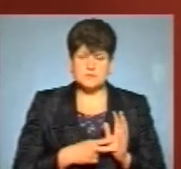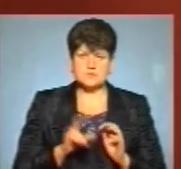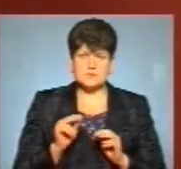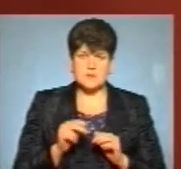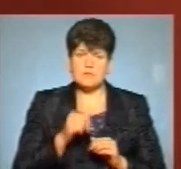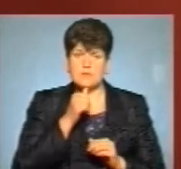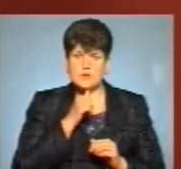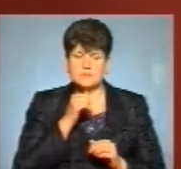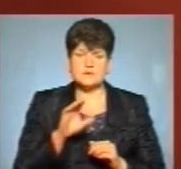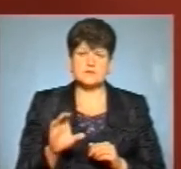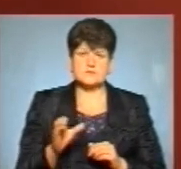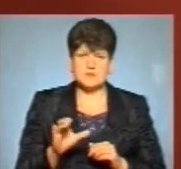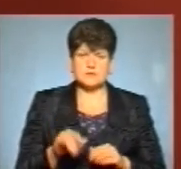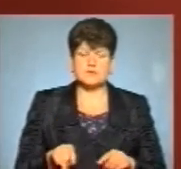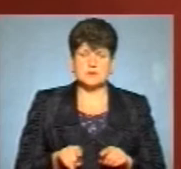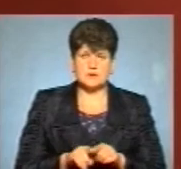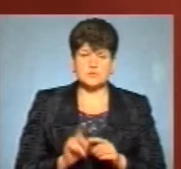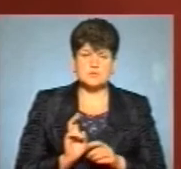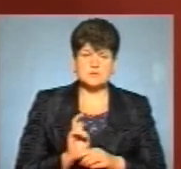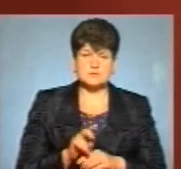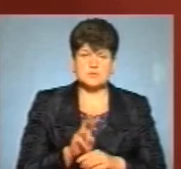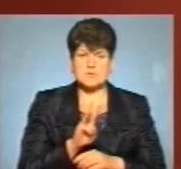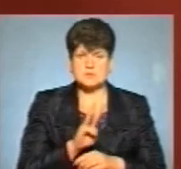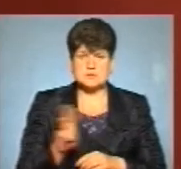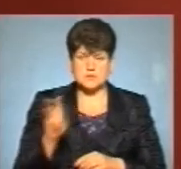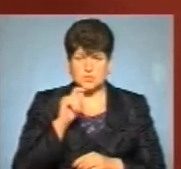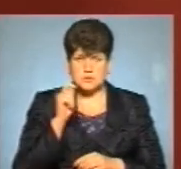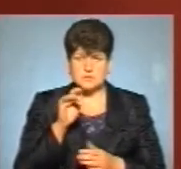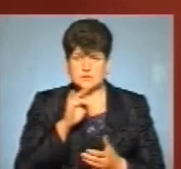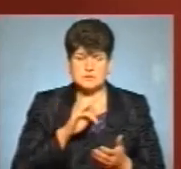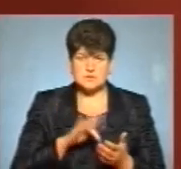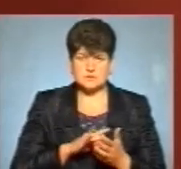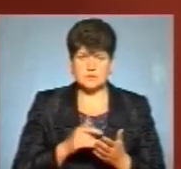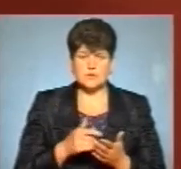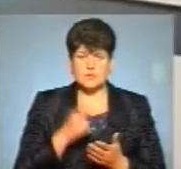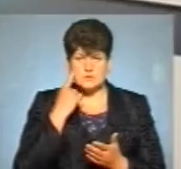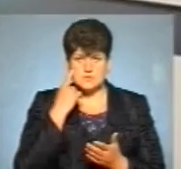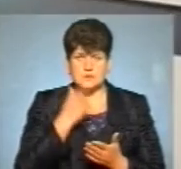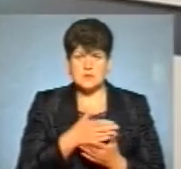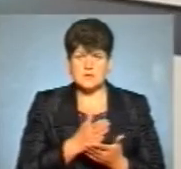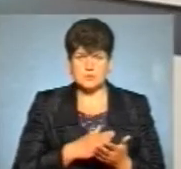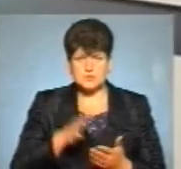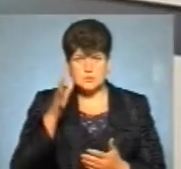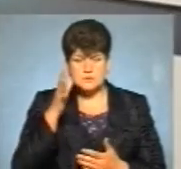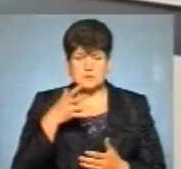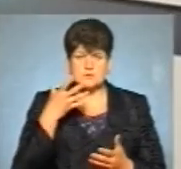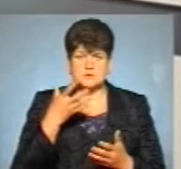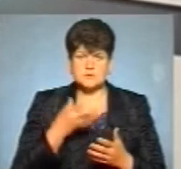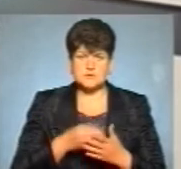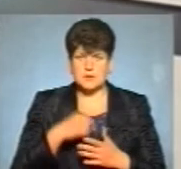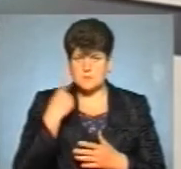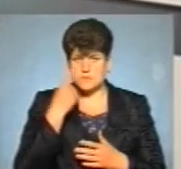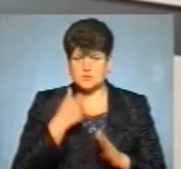середу. Вони також заходять на сайт Українського центру оцінювання якості освіти, свої